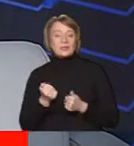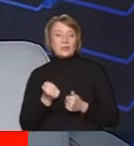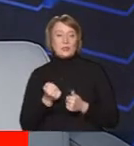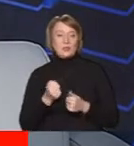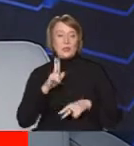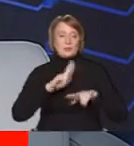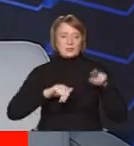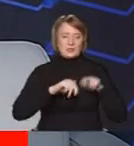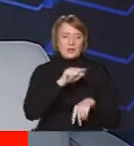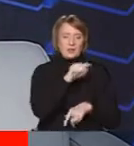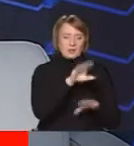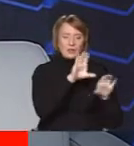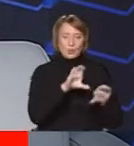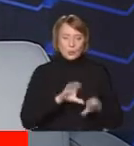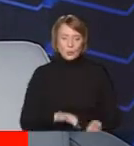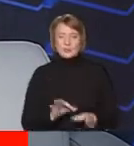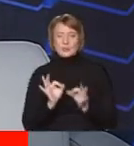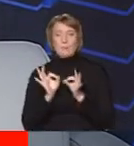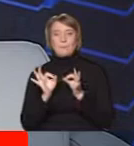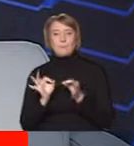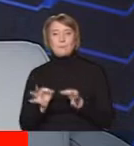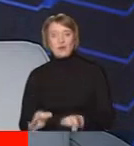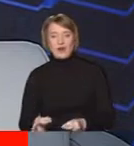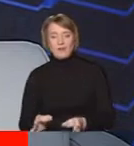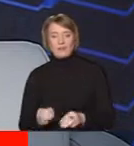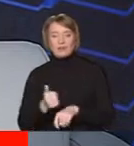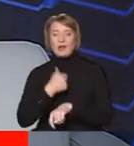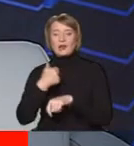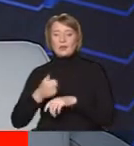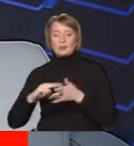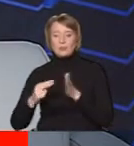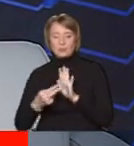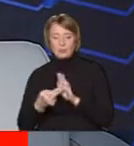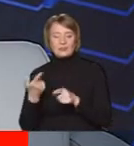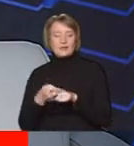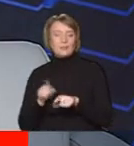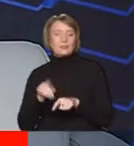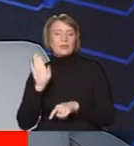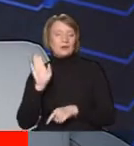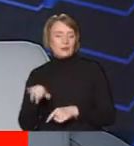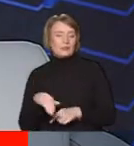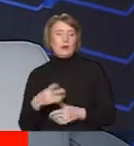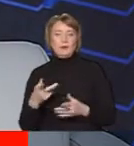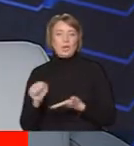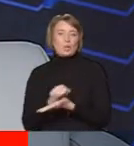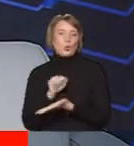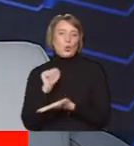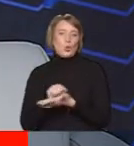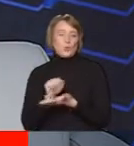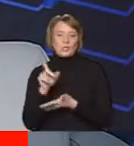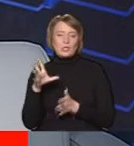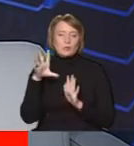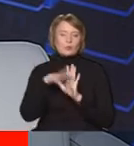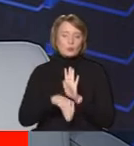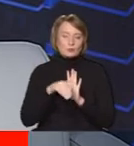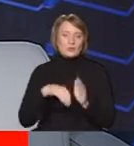Градостроительный кодекс, правильная, ну, генплан, но это как бы это тактический все-таки документ. Хоть он носит